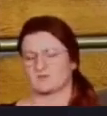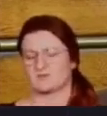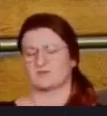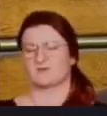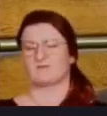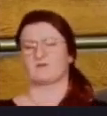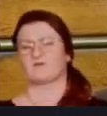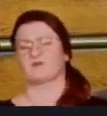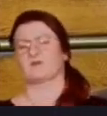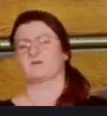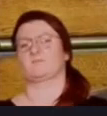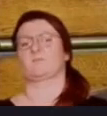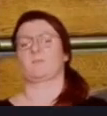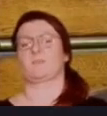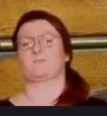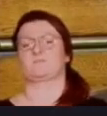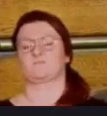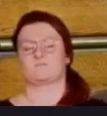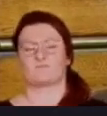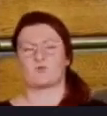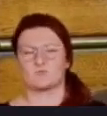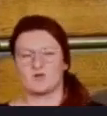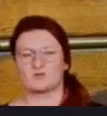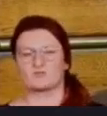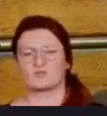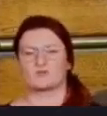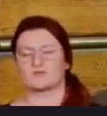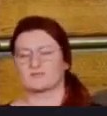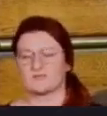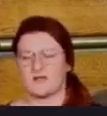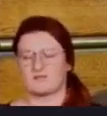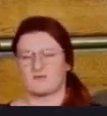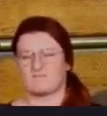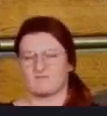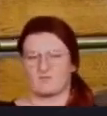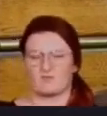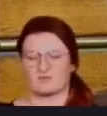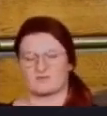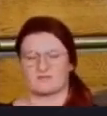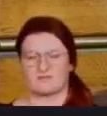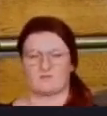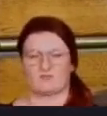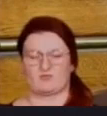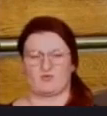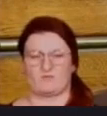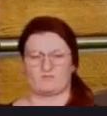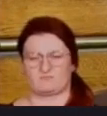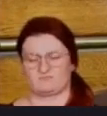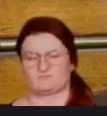inwestora, w obszarze, który sami wyłączyliście z zabudowy. To jest to, co